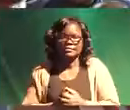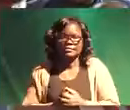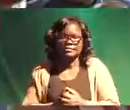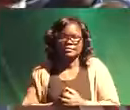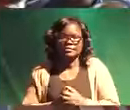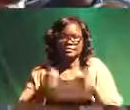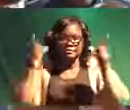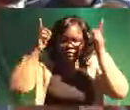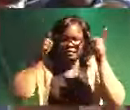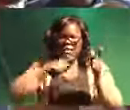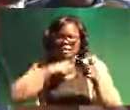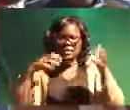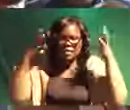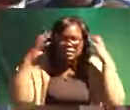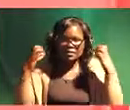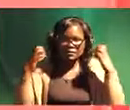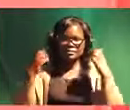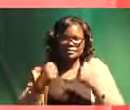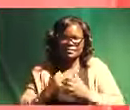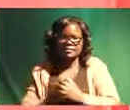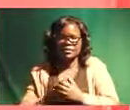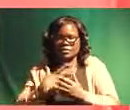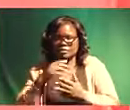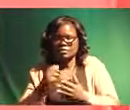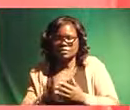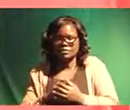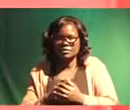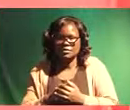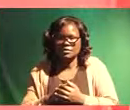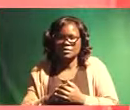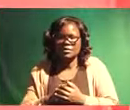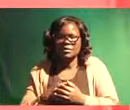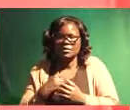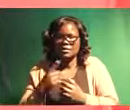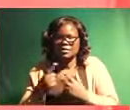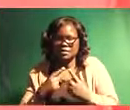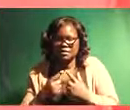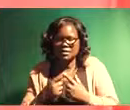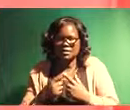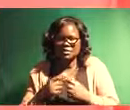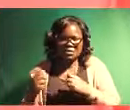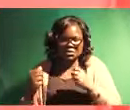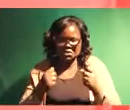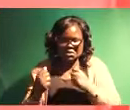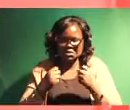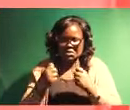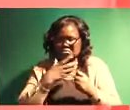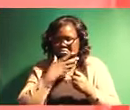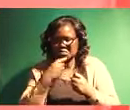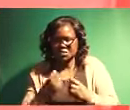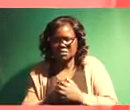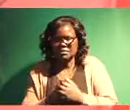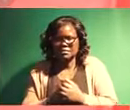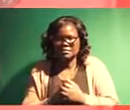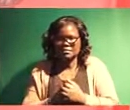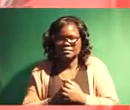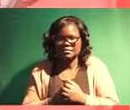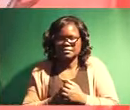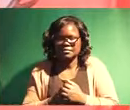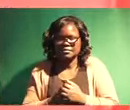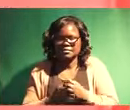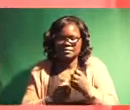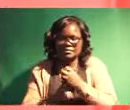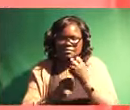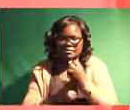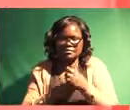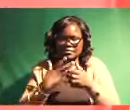Ng'ombe ndio inaua simba. Kwa hivyo mimi nikifikiwa nitafanya wanaume namna gani? Kwa hivyo sisi tutakushikilia rais,